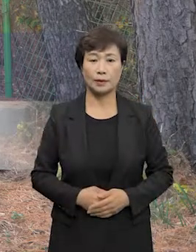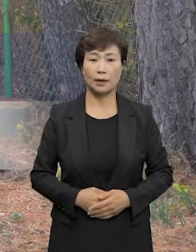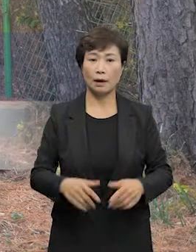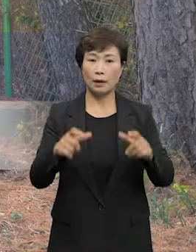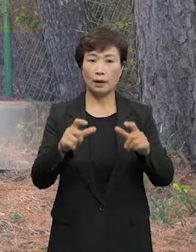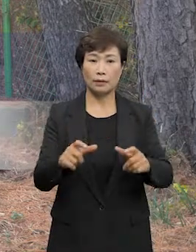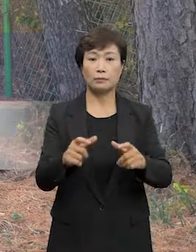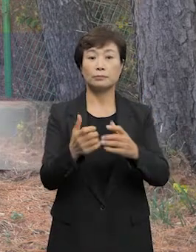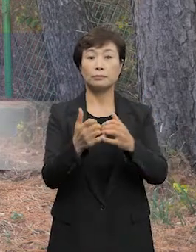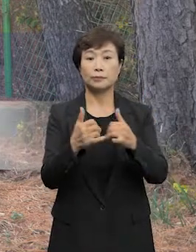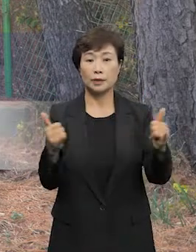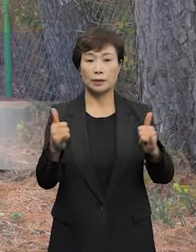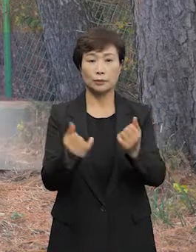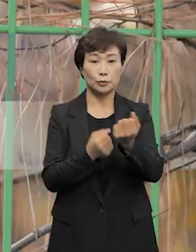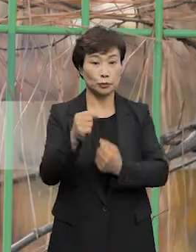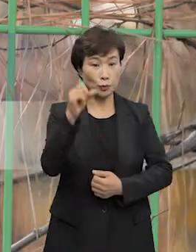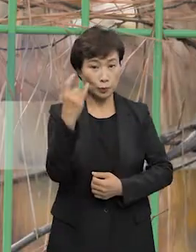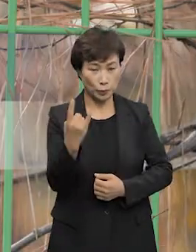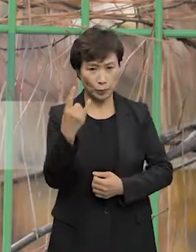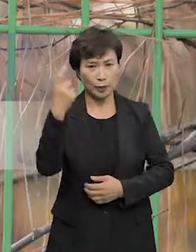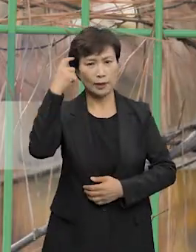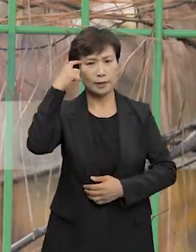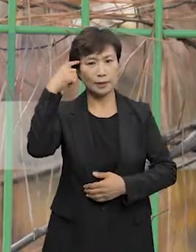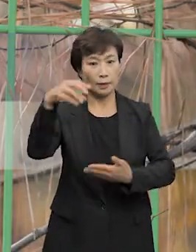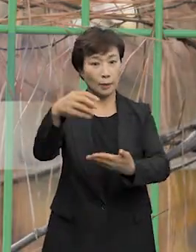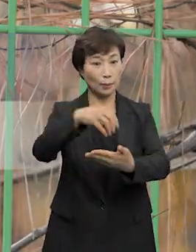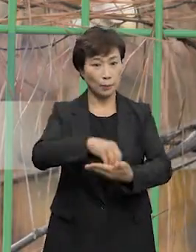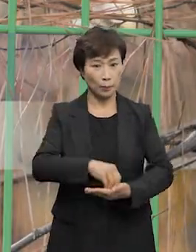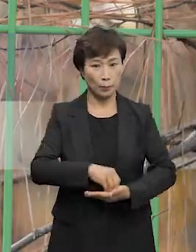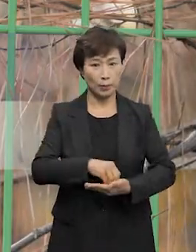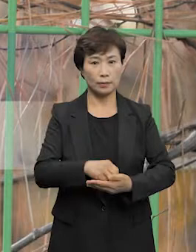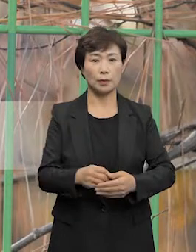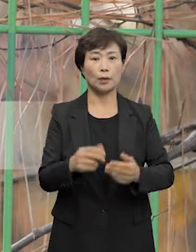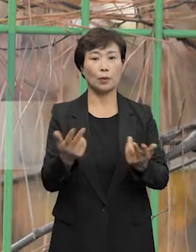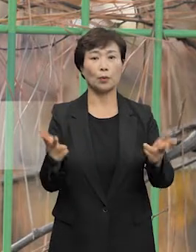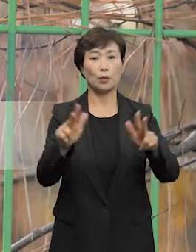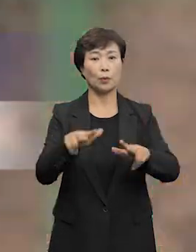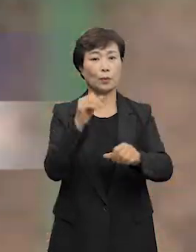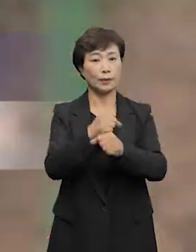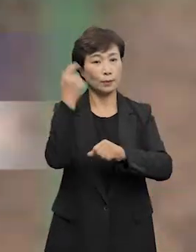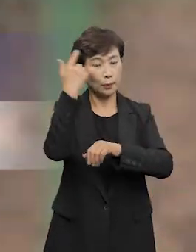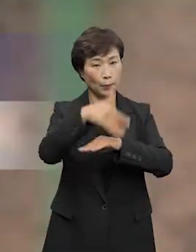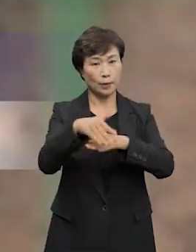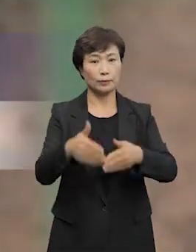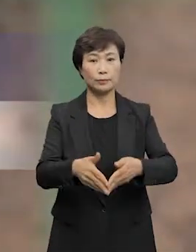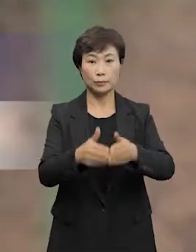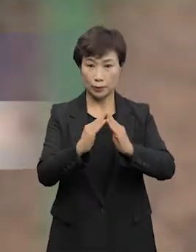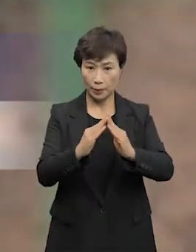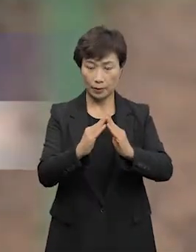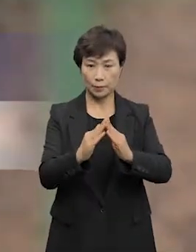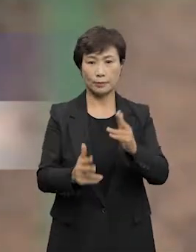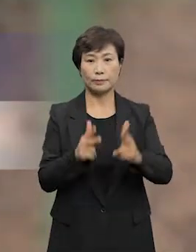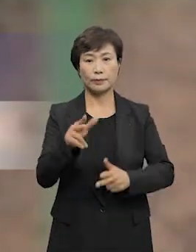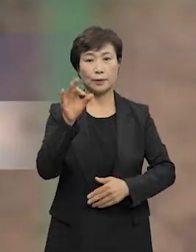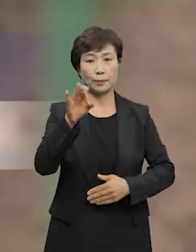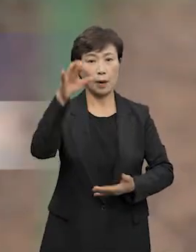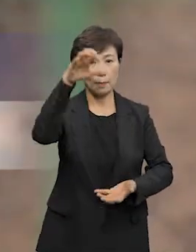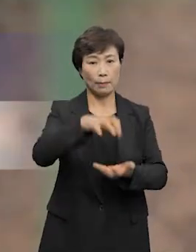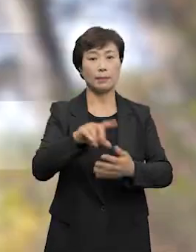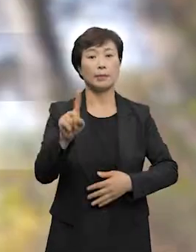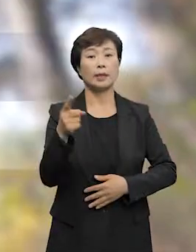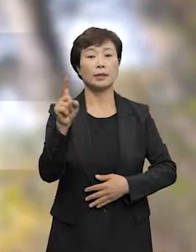광주시는 주민설명회와 간담회를 통해 주민 의견이 반영된 공원 조성계획을 수립했으며 총 사업비